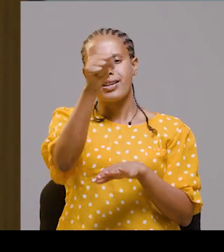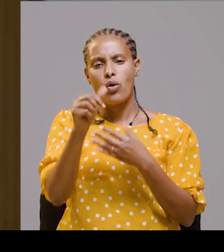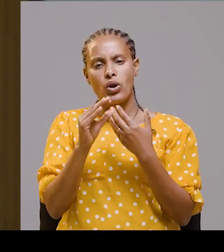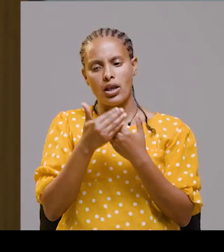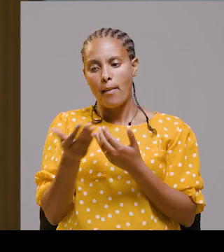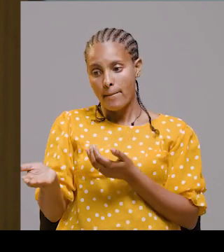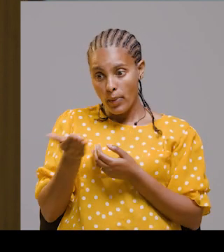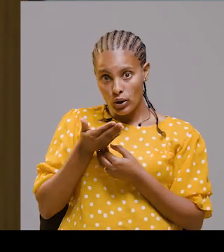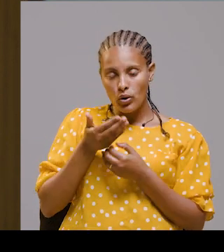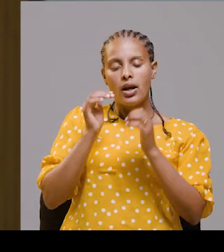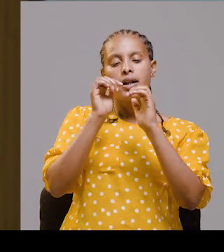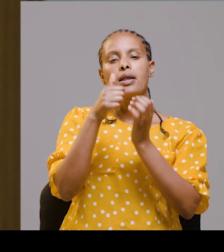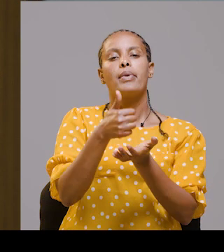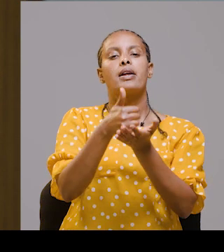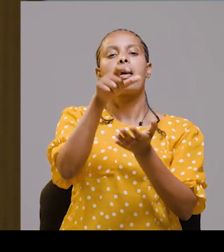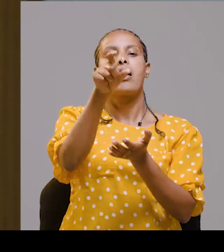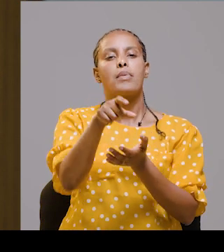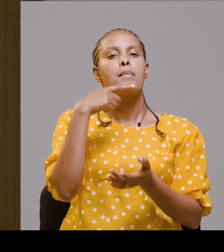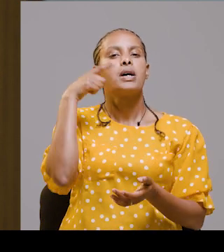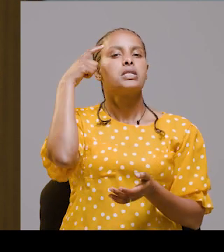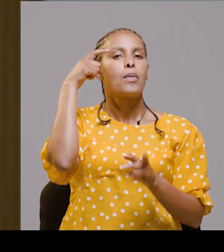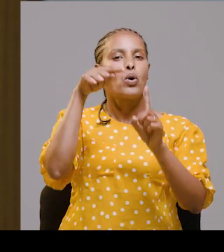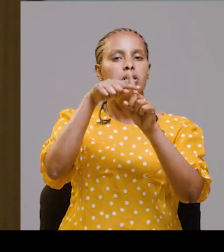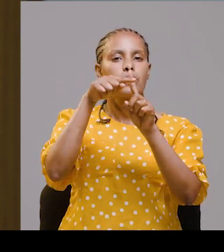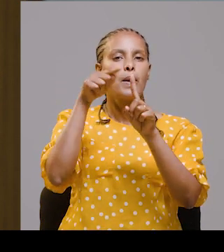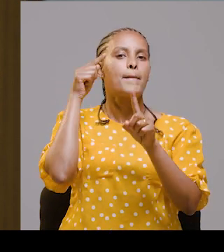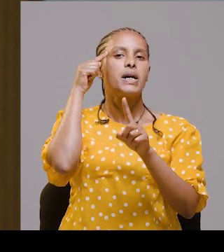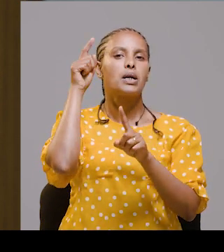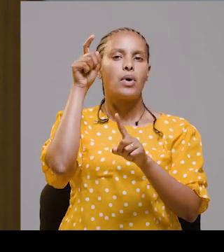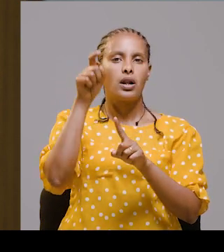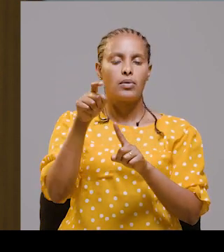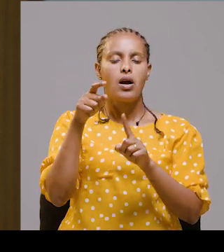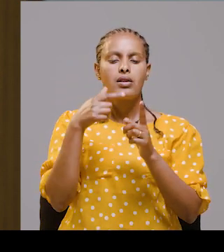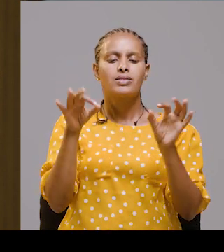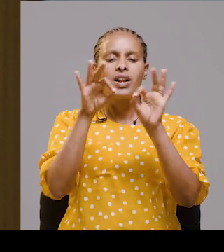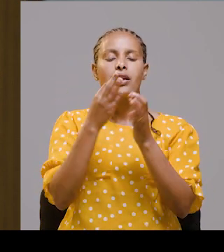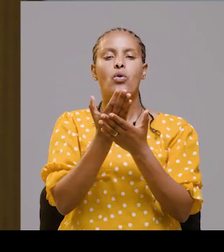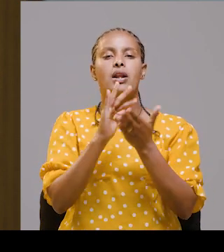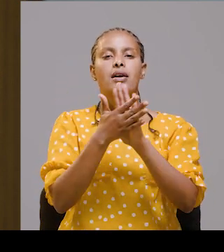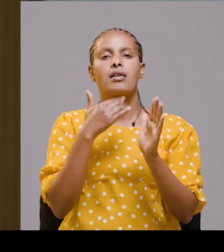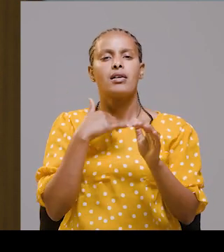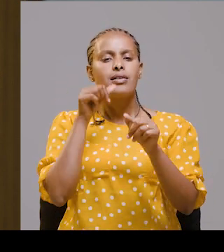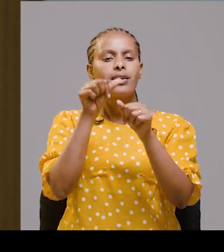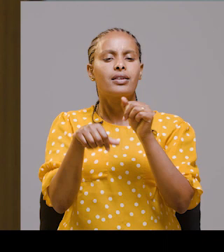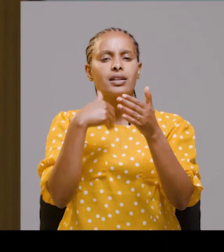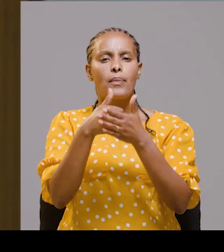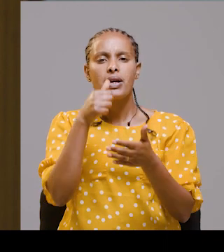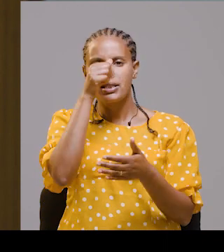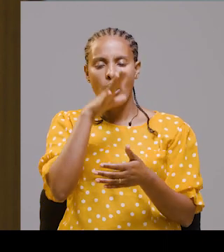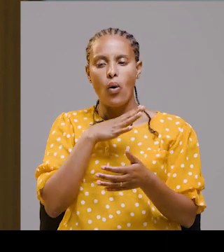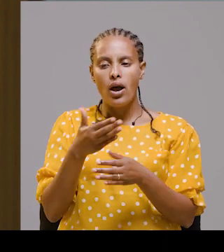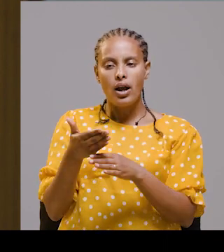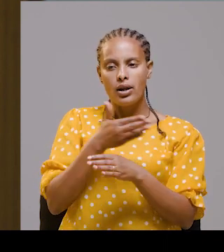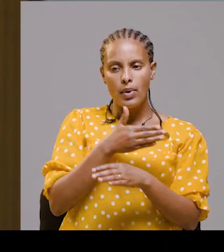አኳን ቢመጡ እንዴት ነው ልረዳቸው የምችለው ብሎ ማሰብ ያስፈልጋል እዚህ ጋር አንድ ኢምፖርታንት የሆነ ነገር አለ ጥቃት የደረሰበትን ሰው